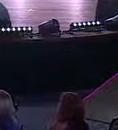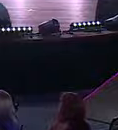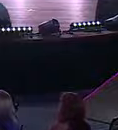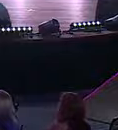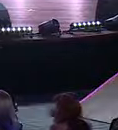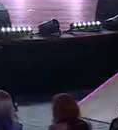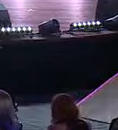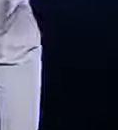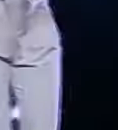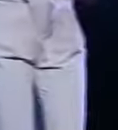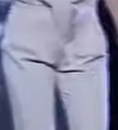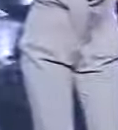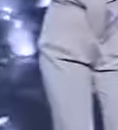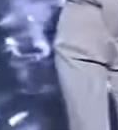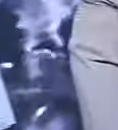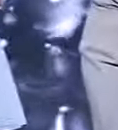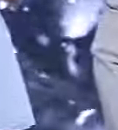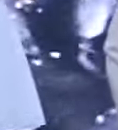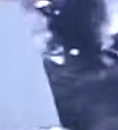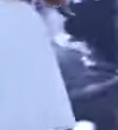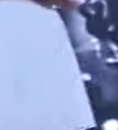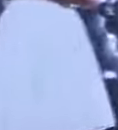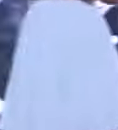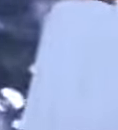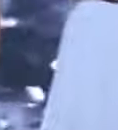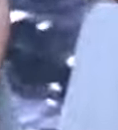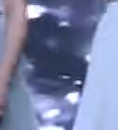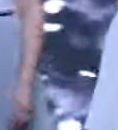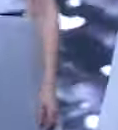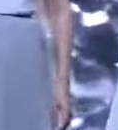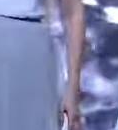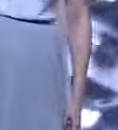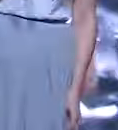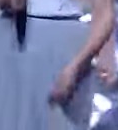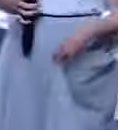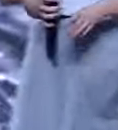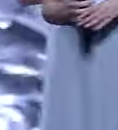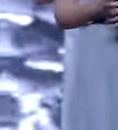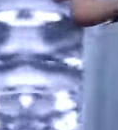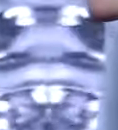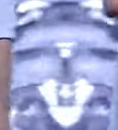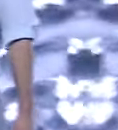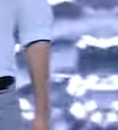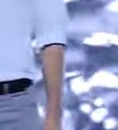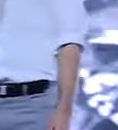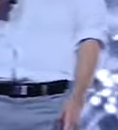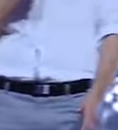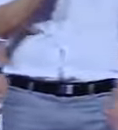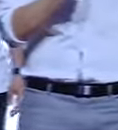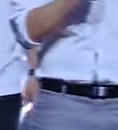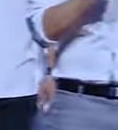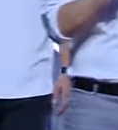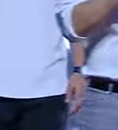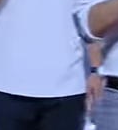Los zaprosił cię do gry podrabianą talią kart. Ty masz